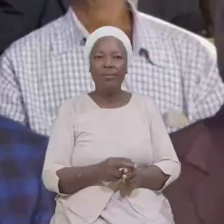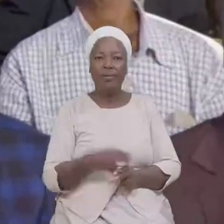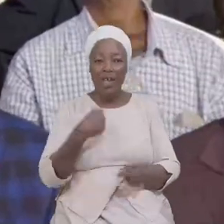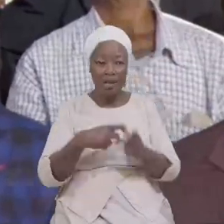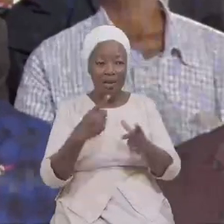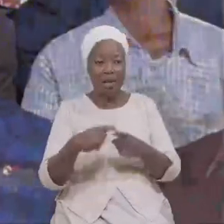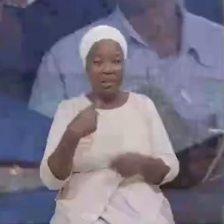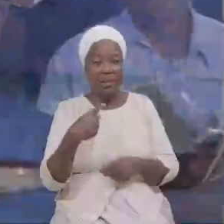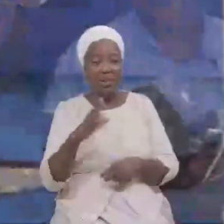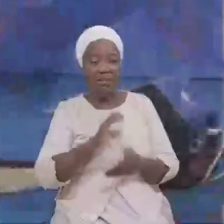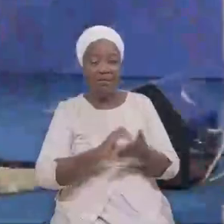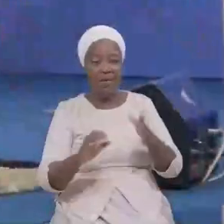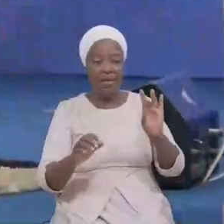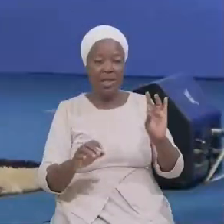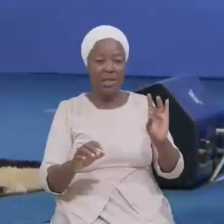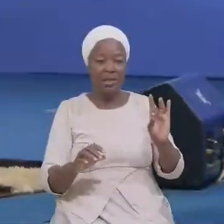Dans le verset 8, il dit,